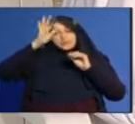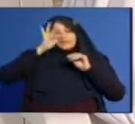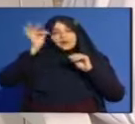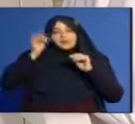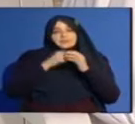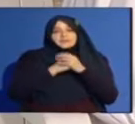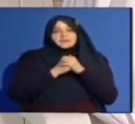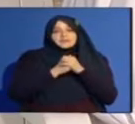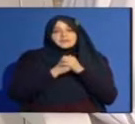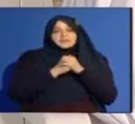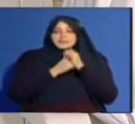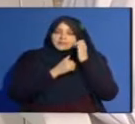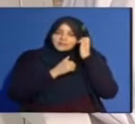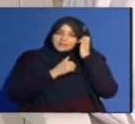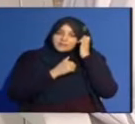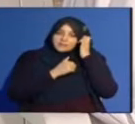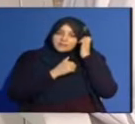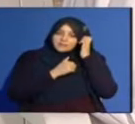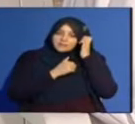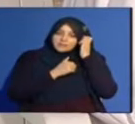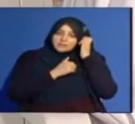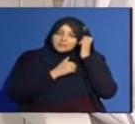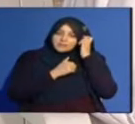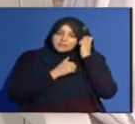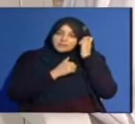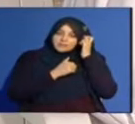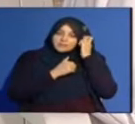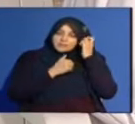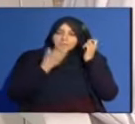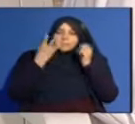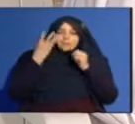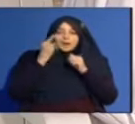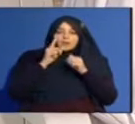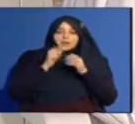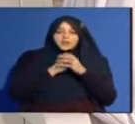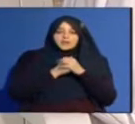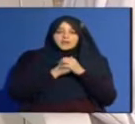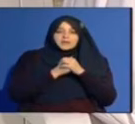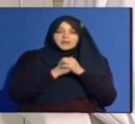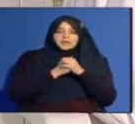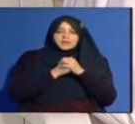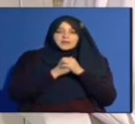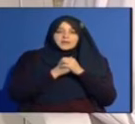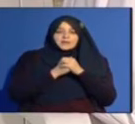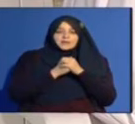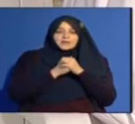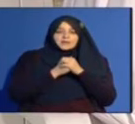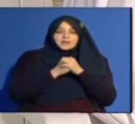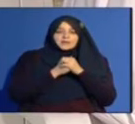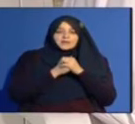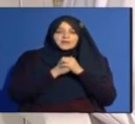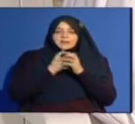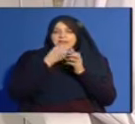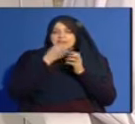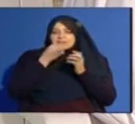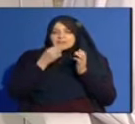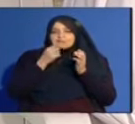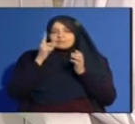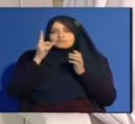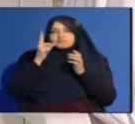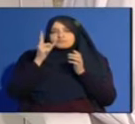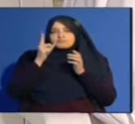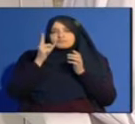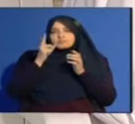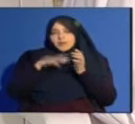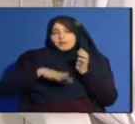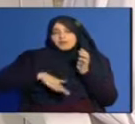وتجيبها كي شغل تشوفوا عمالاتها تشوفوا مالها أساس، كي ديتها طفلة نهار يدينها نهار يدينها حتى كبرت، كي كبرت